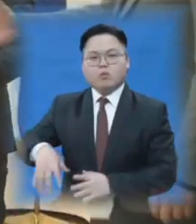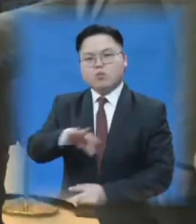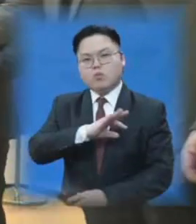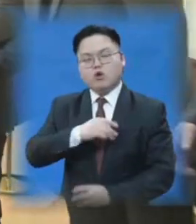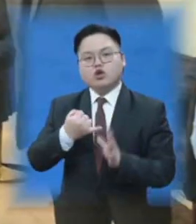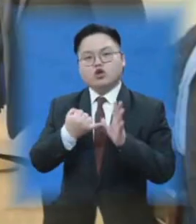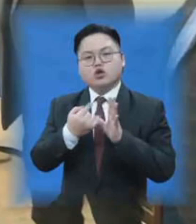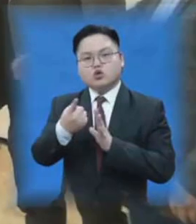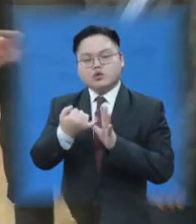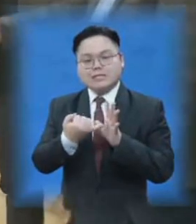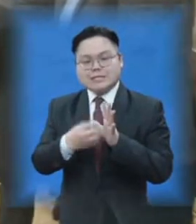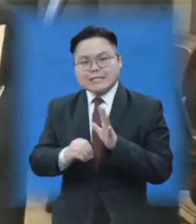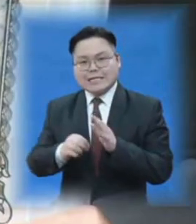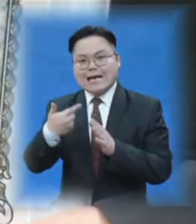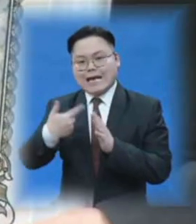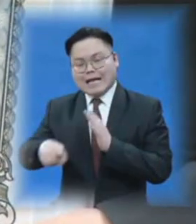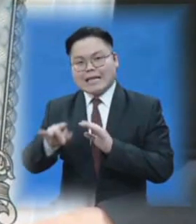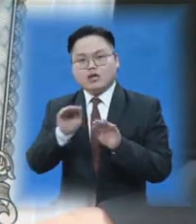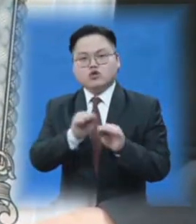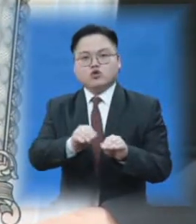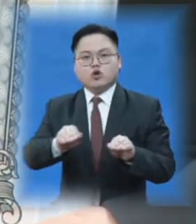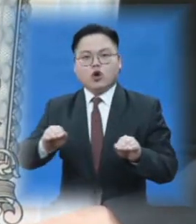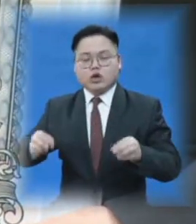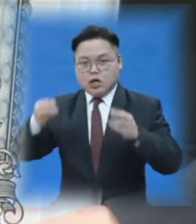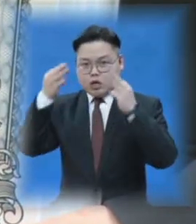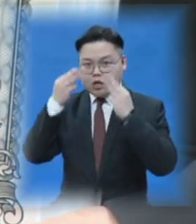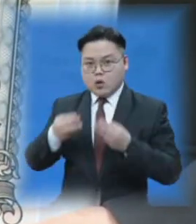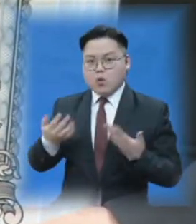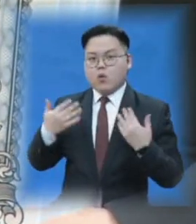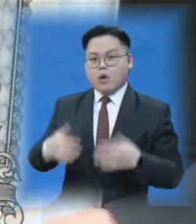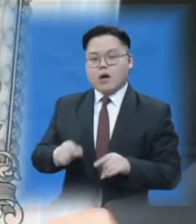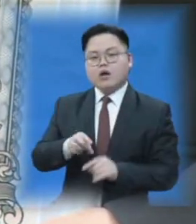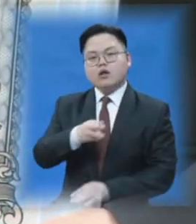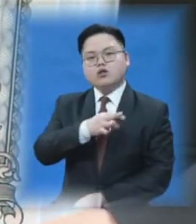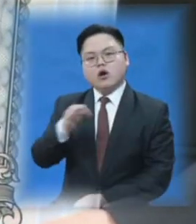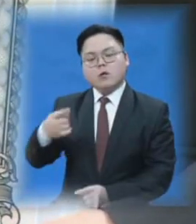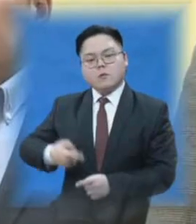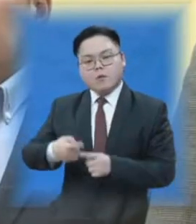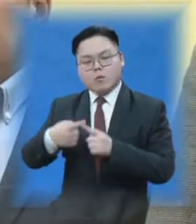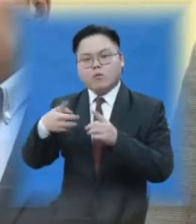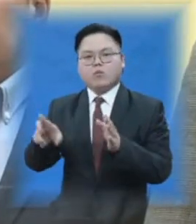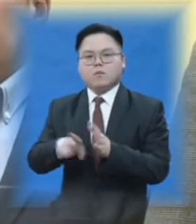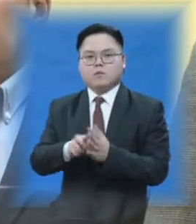160 автомашины гадна зогсоолыг шийдэж өгчээ. Цаашид энэ тоон нэмэгдэх боломжтой ба муу